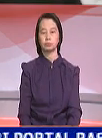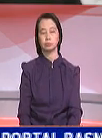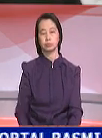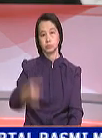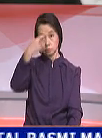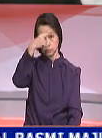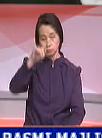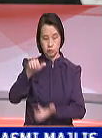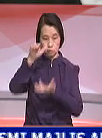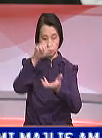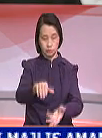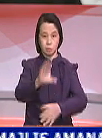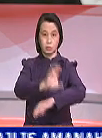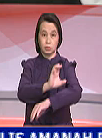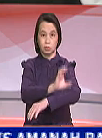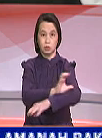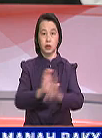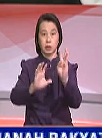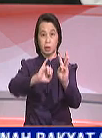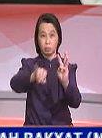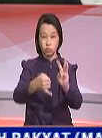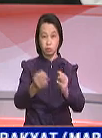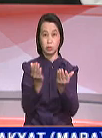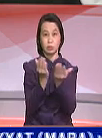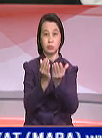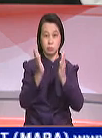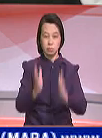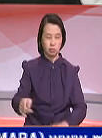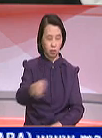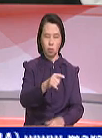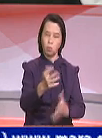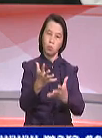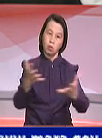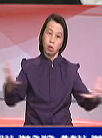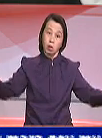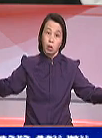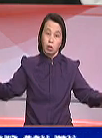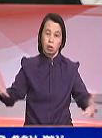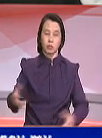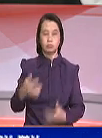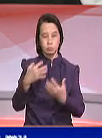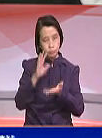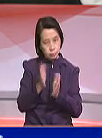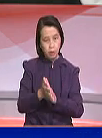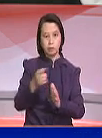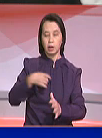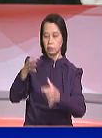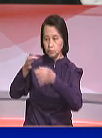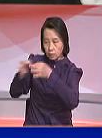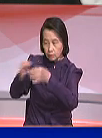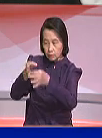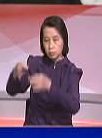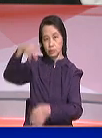Untuk membekalkan alat peranti bagi 6 juta ini jumlah yang besar. Jadi saya telah menjelaskan pada Crown